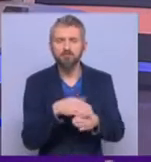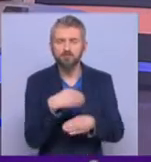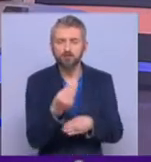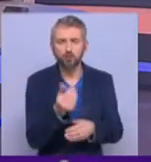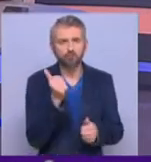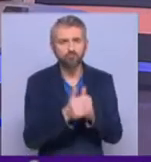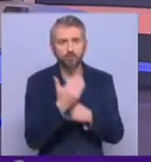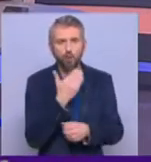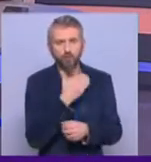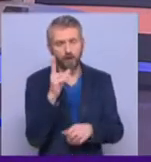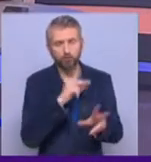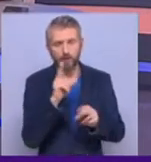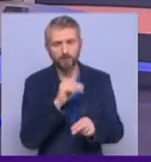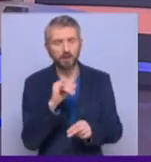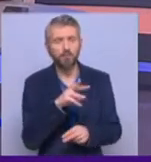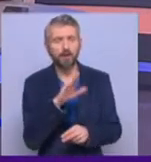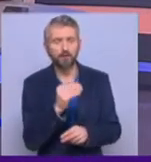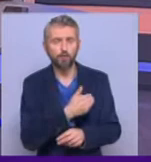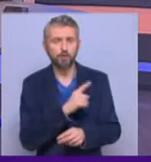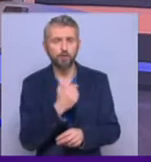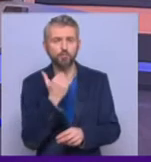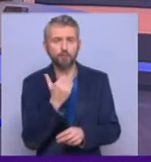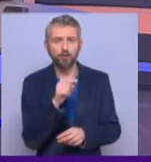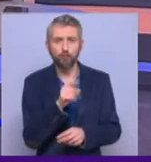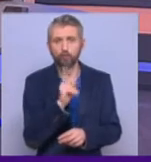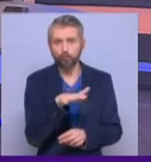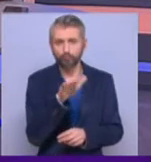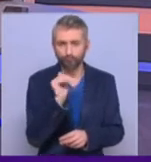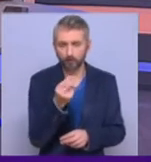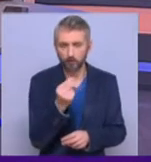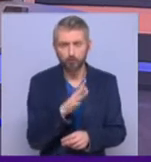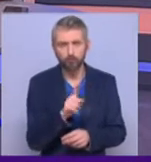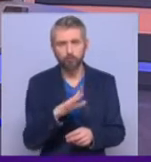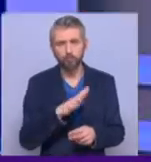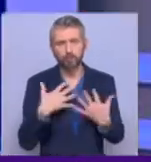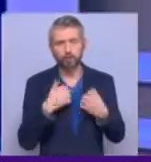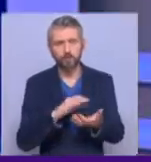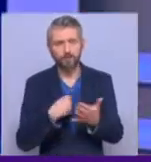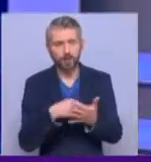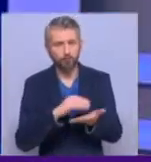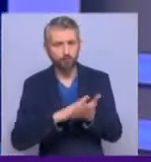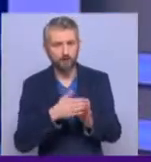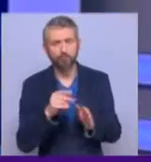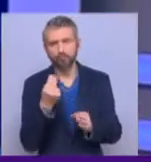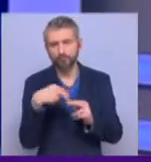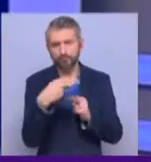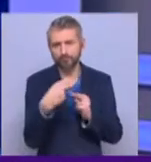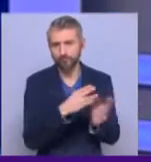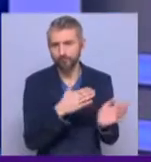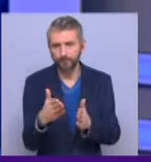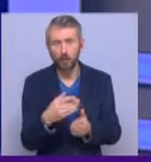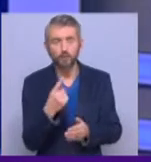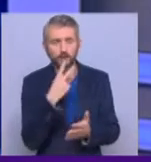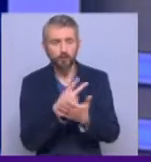часто останньої надії. І МВФ хоче, щоб його позичальник був у здоровому фінансовому стані, щоб він міг ті гроші віддати. Один з